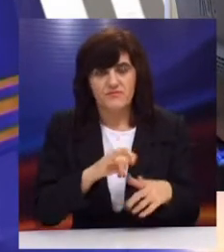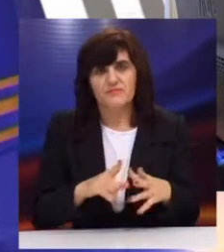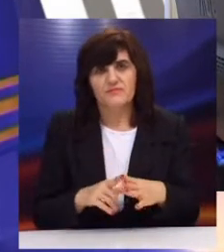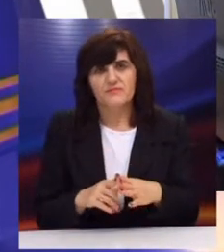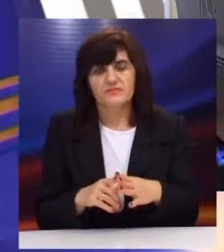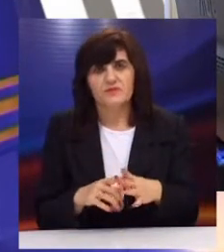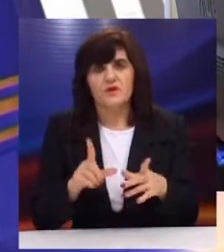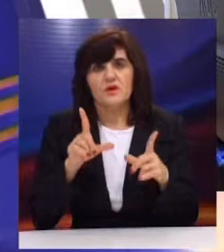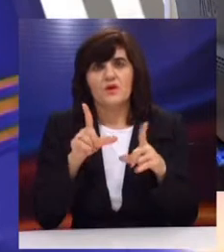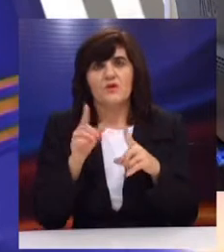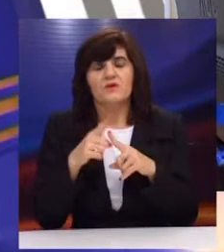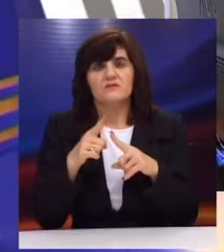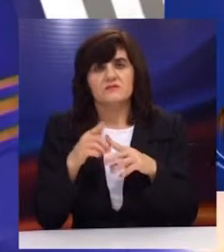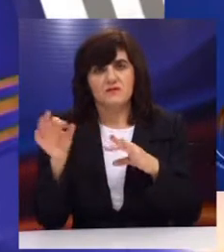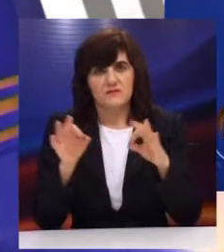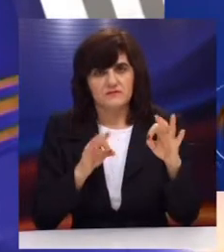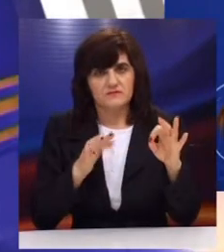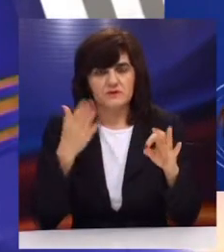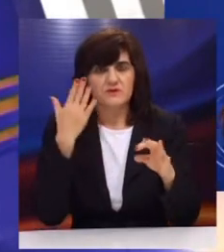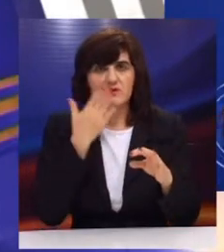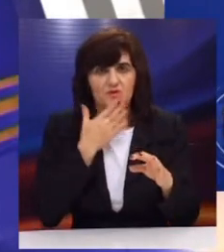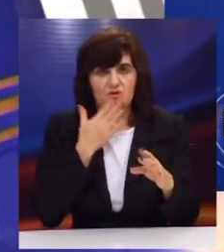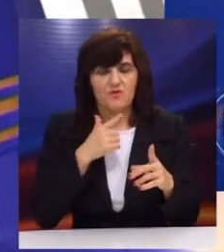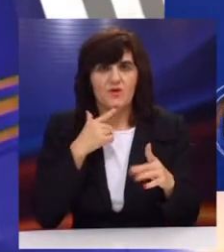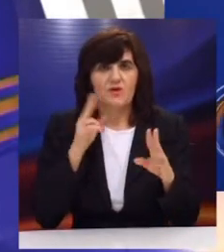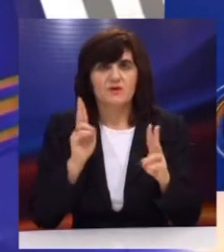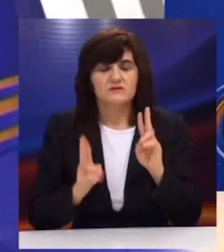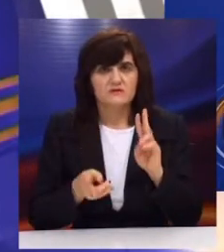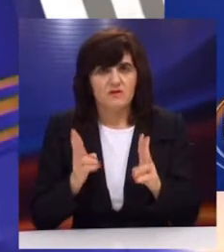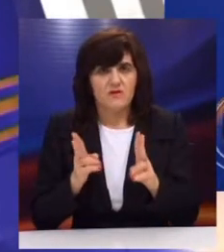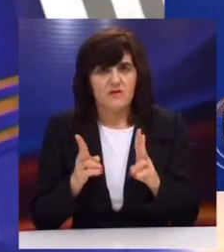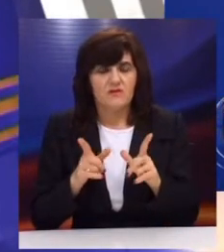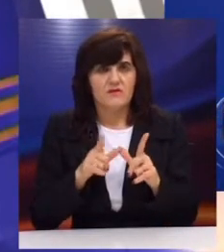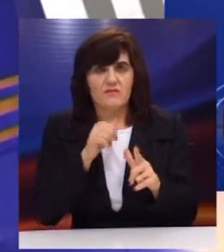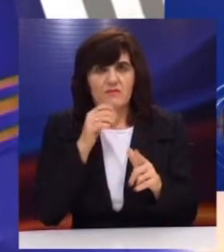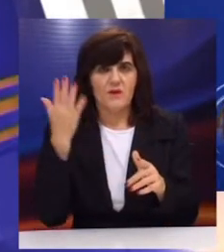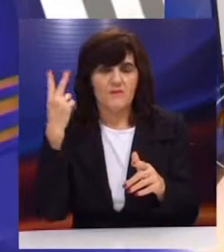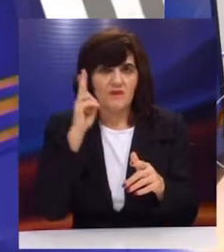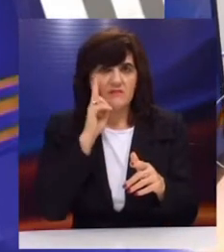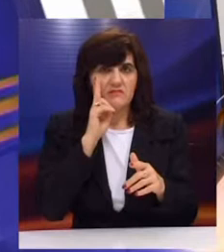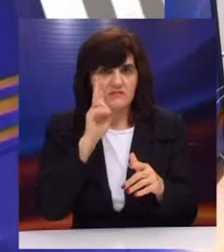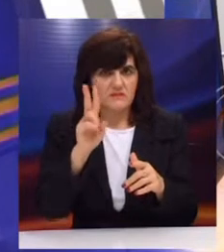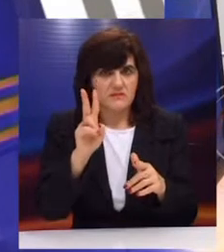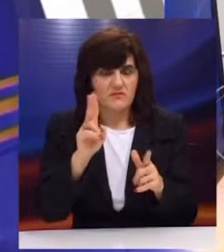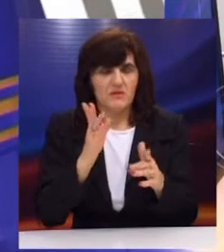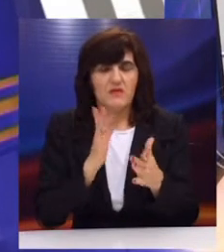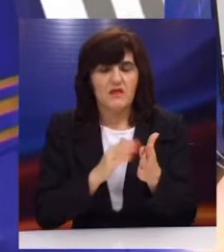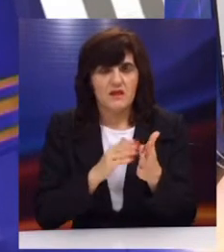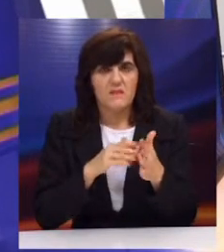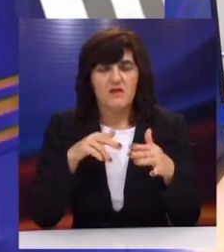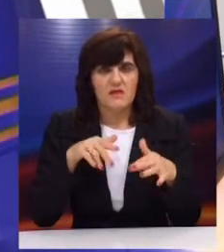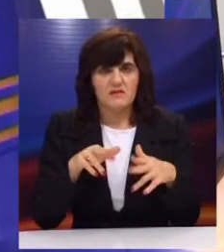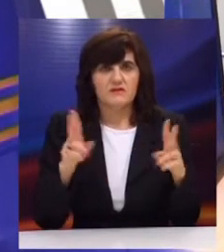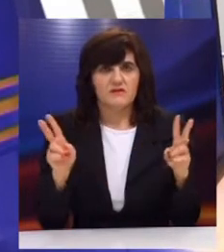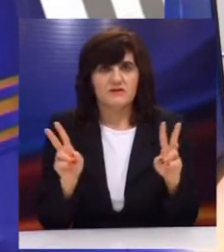Zaposleni u Politehničkoj školi i članovi sindikata prosvetnih radnika Srbije Nezavisnost su pre dva dana doneli odluku da se ipak ide u